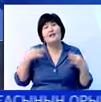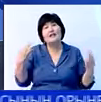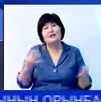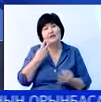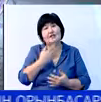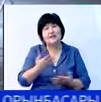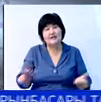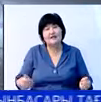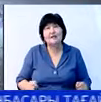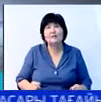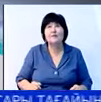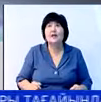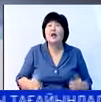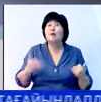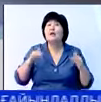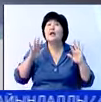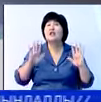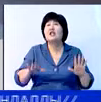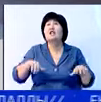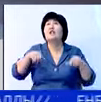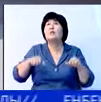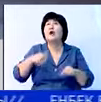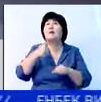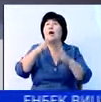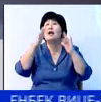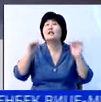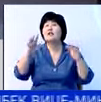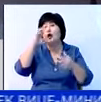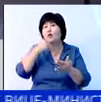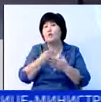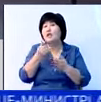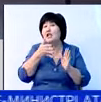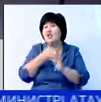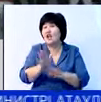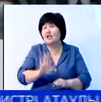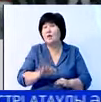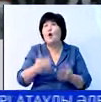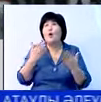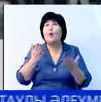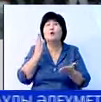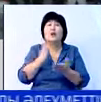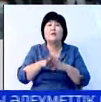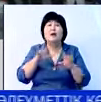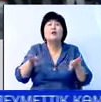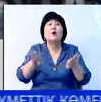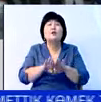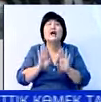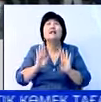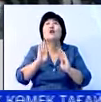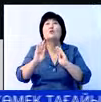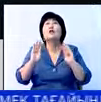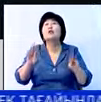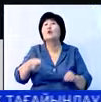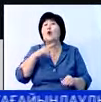қыздырды. Биыл жергілікті билік Бас Шыршаға бюджеттен шығын шығармаған. Қолда бар дүниені ұқсатып, тек безендіруге